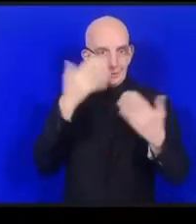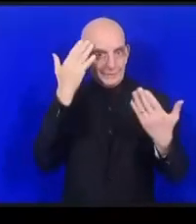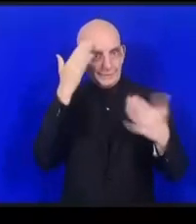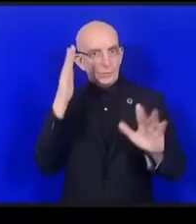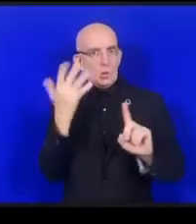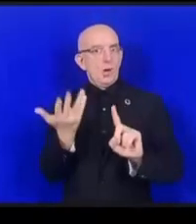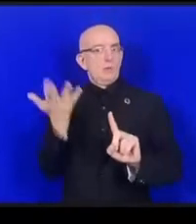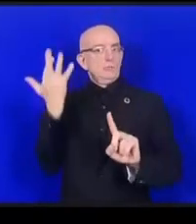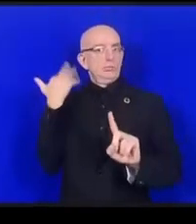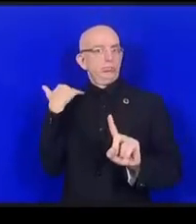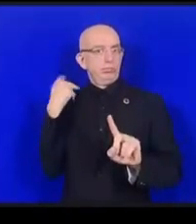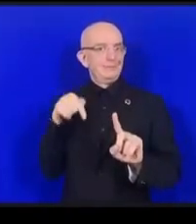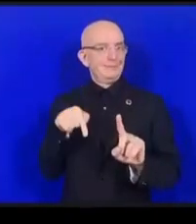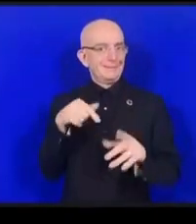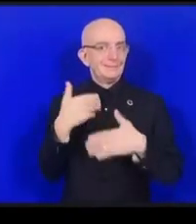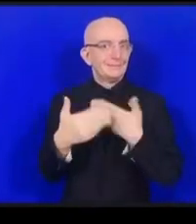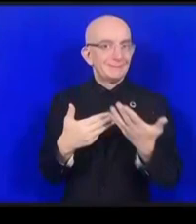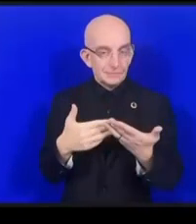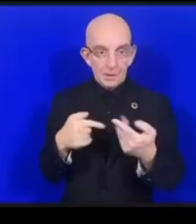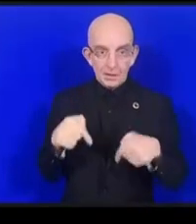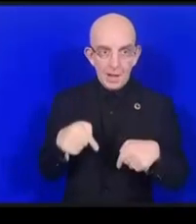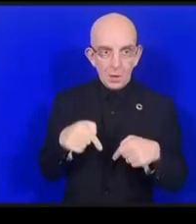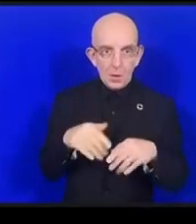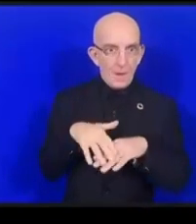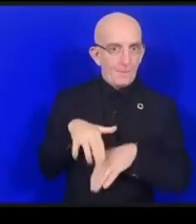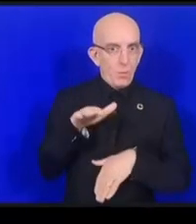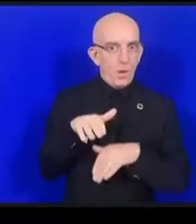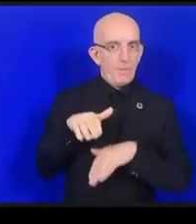совсем другие дискуссии они изменились